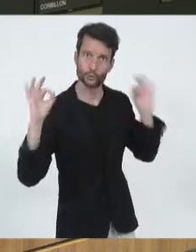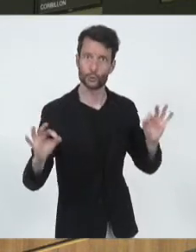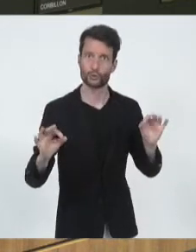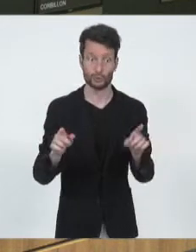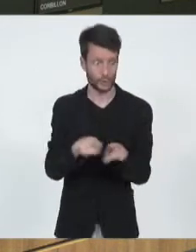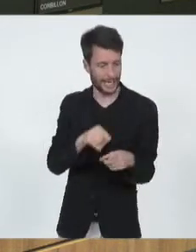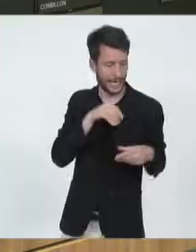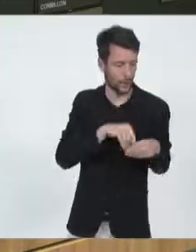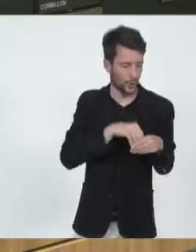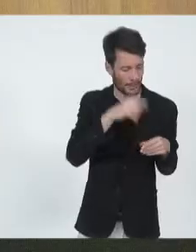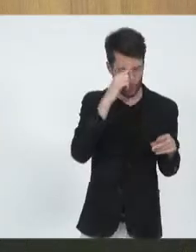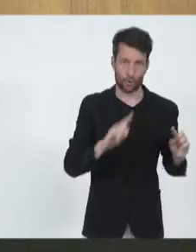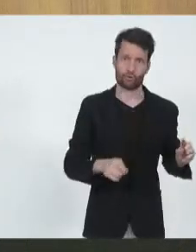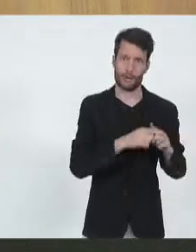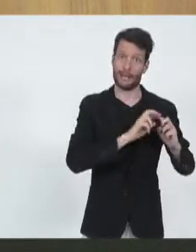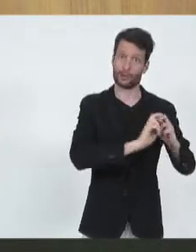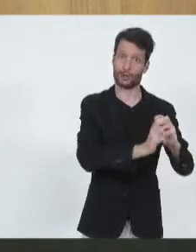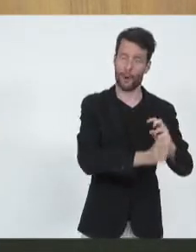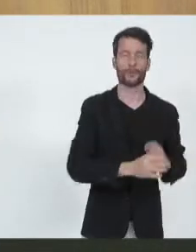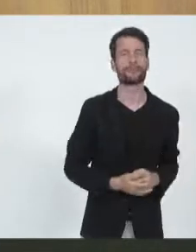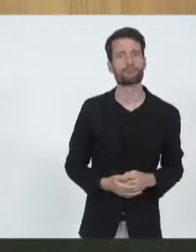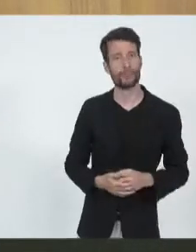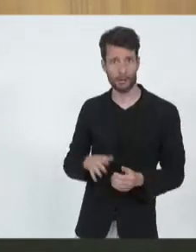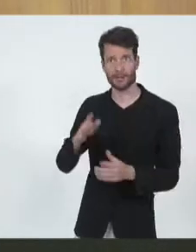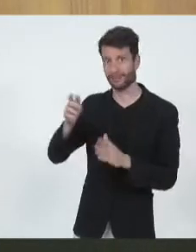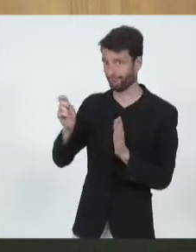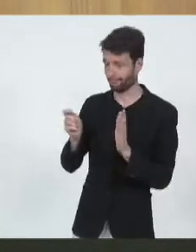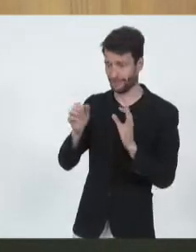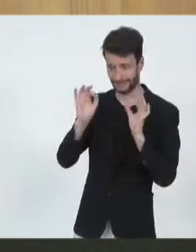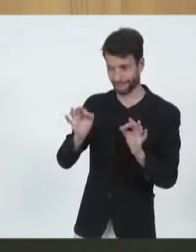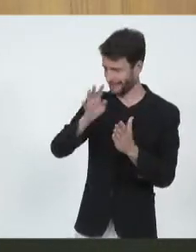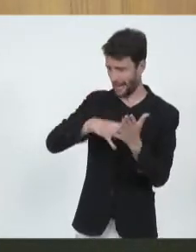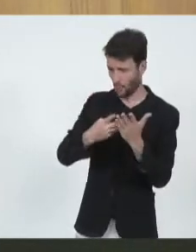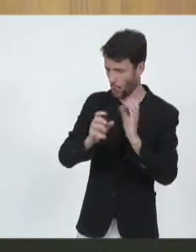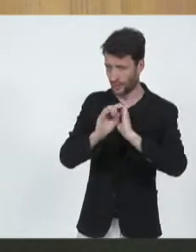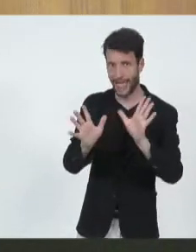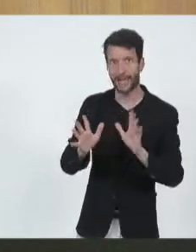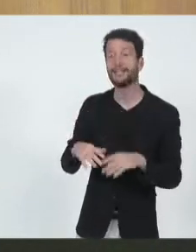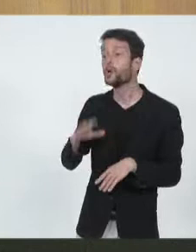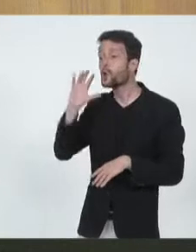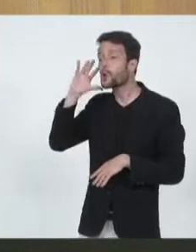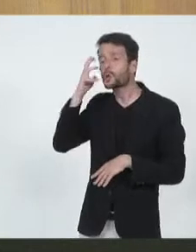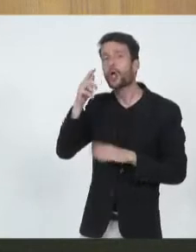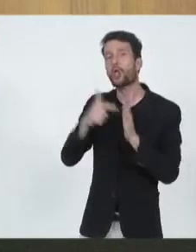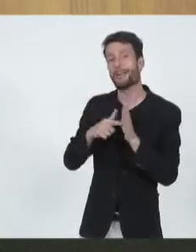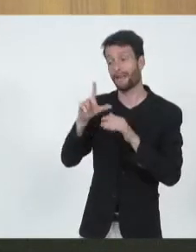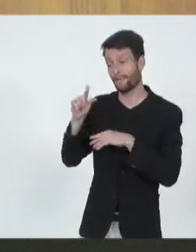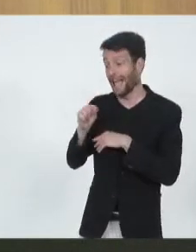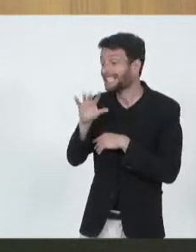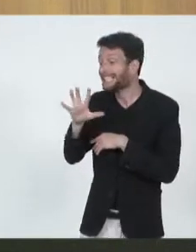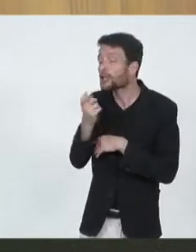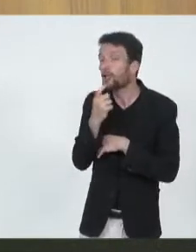le SDIT. Dans ce tableau, c'était très clair. Nous savions qu'en août 2020, il y aurait 5 centimes d'augmentation et nous savions qu'en